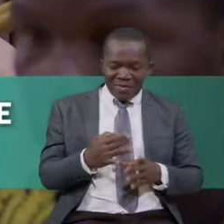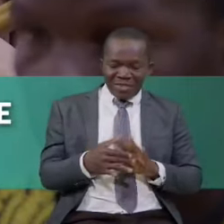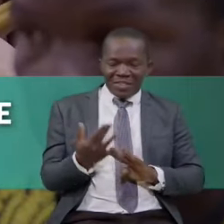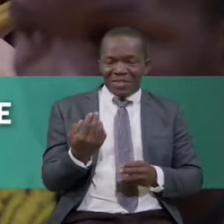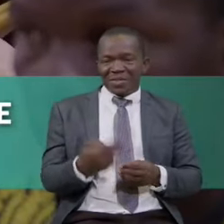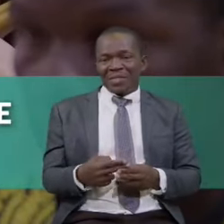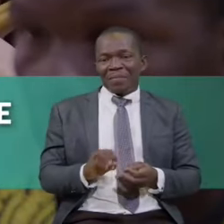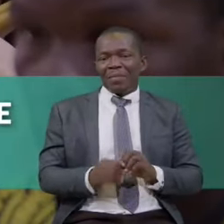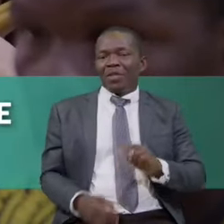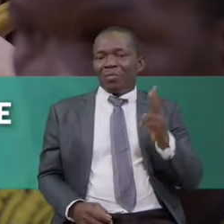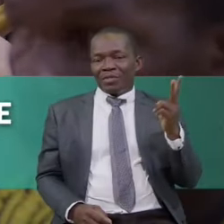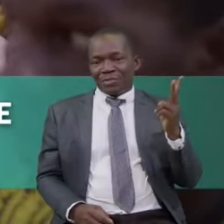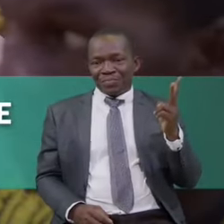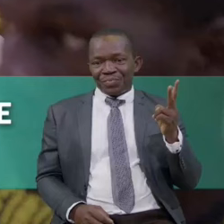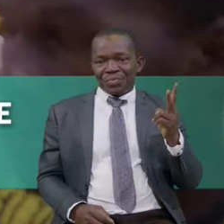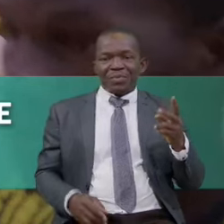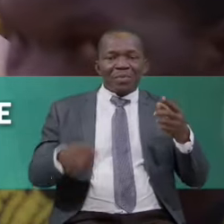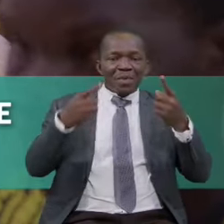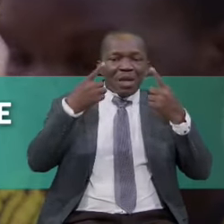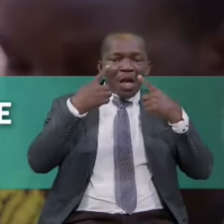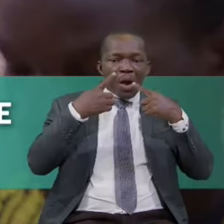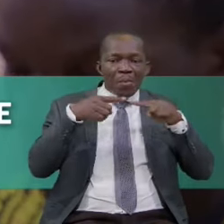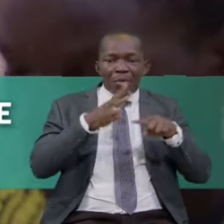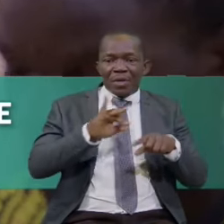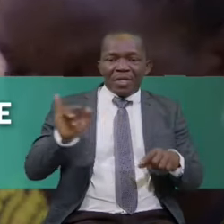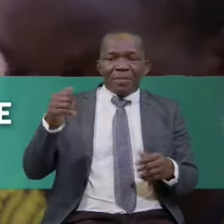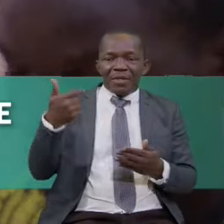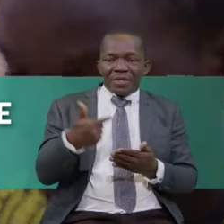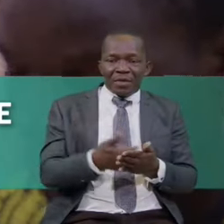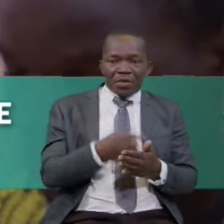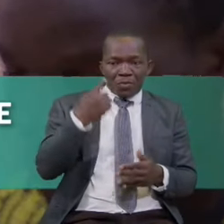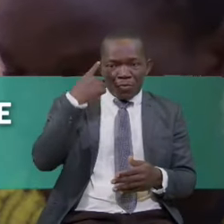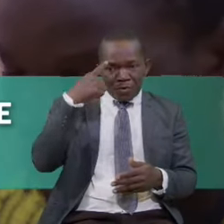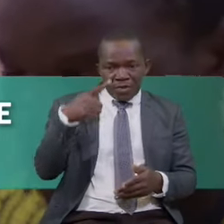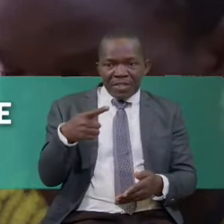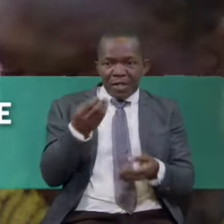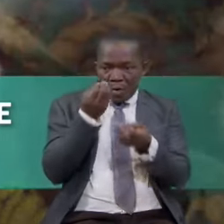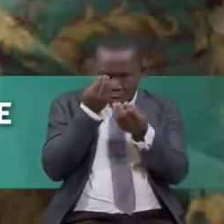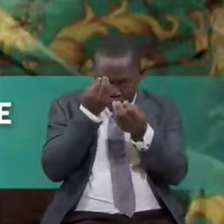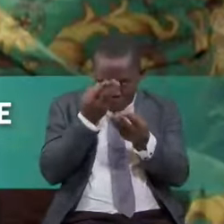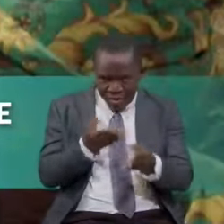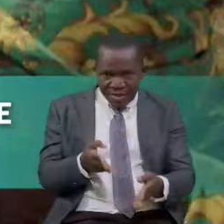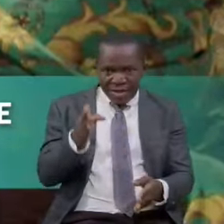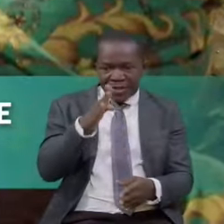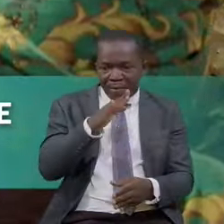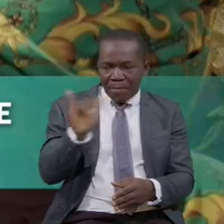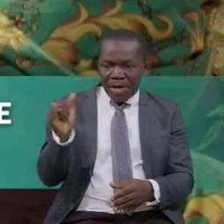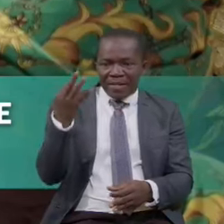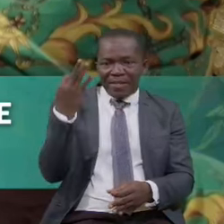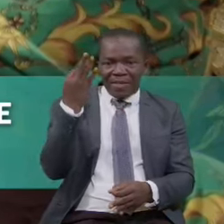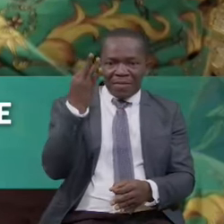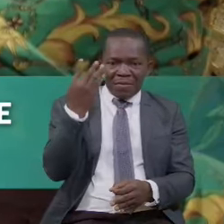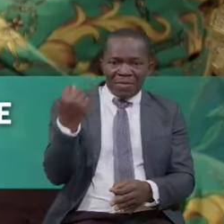l'Évangile proclamer l'évangile pour que les fidèles l'observent nous